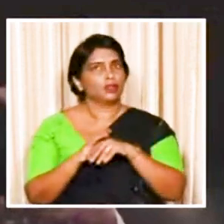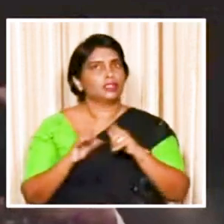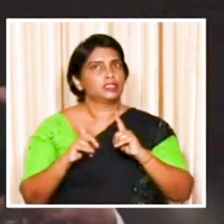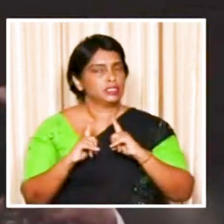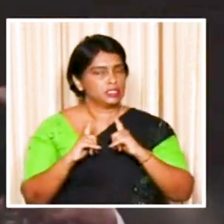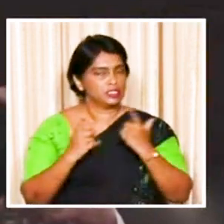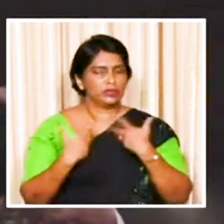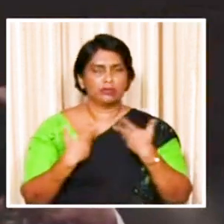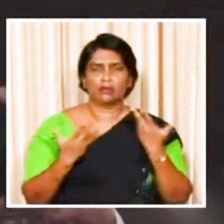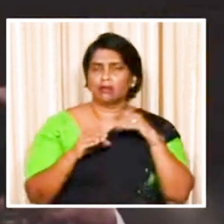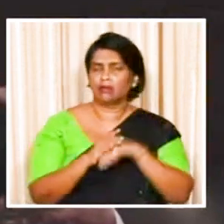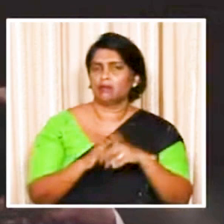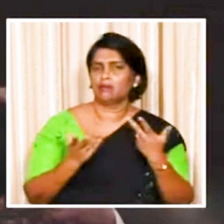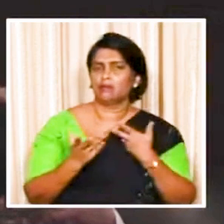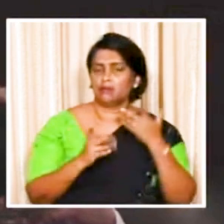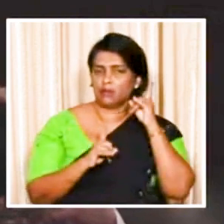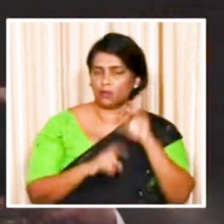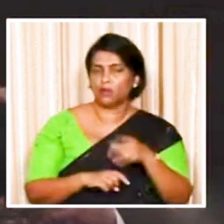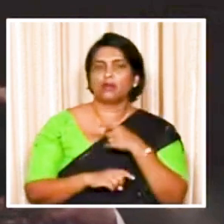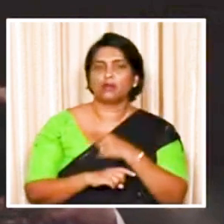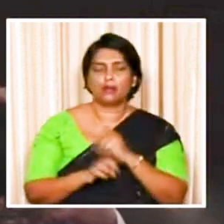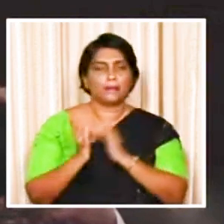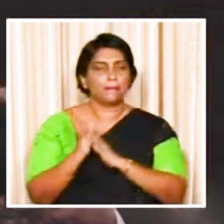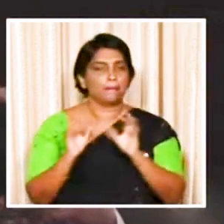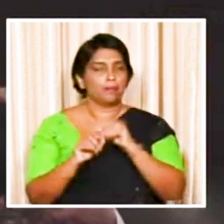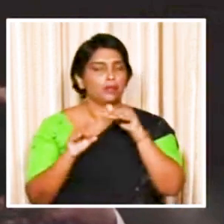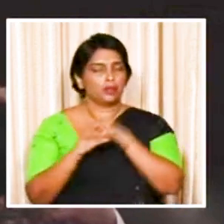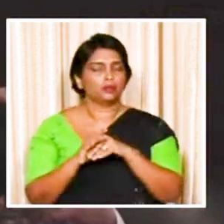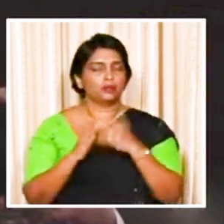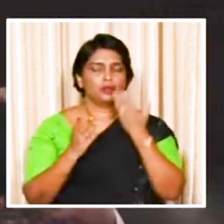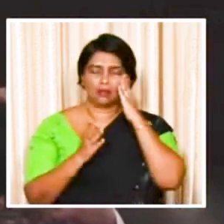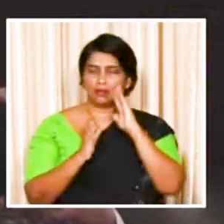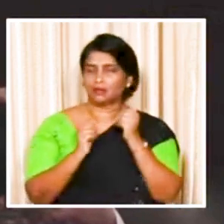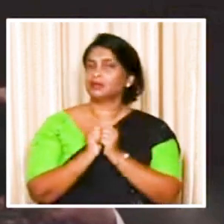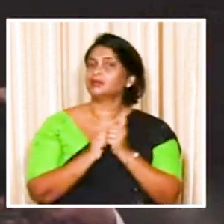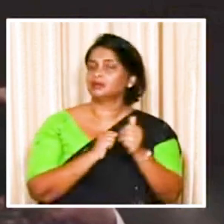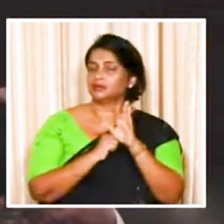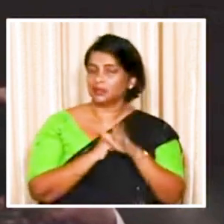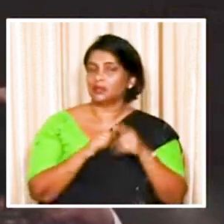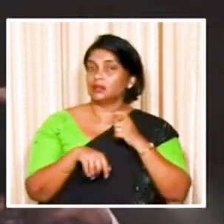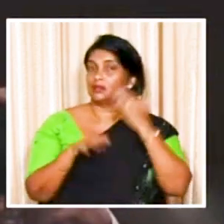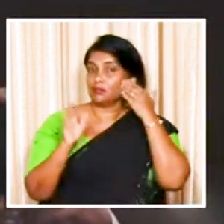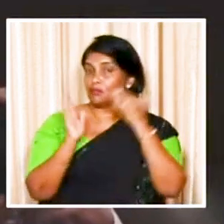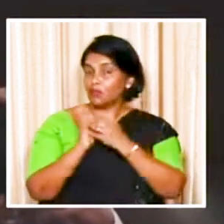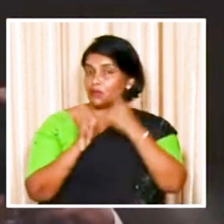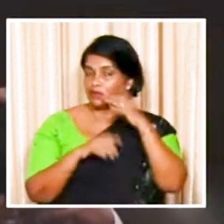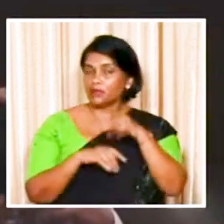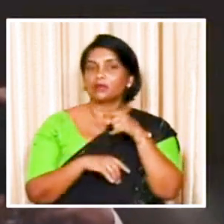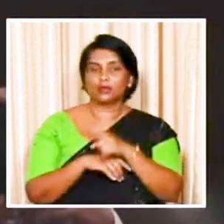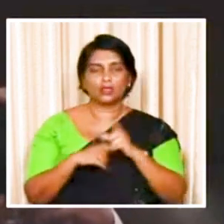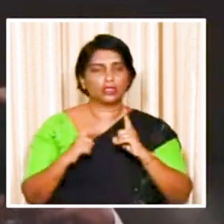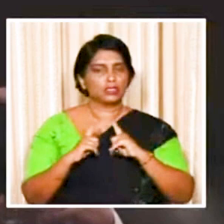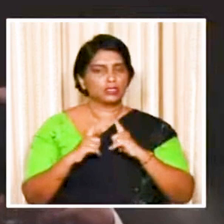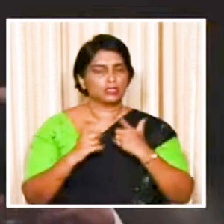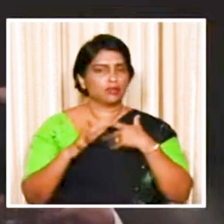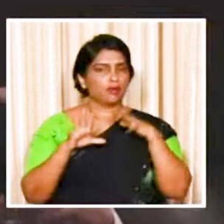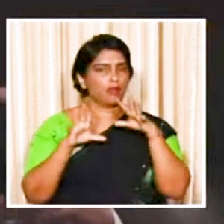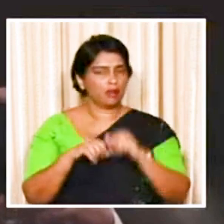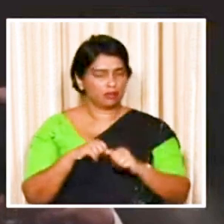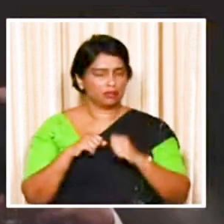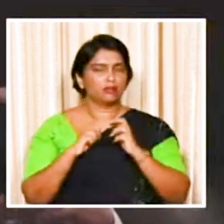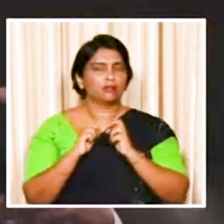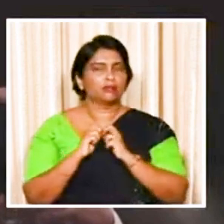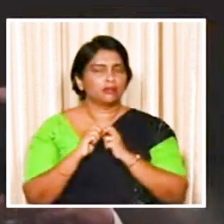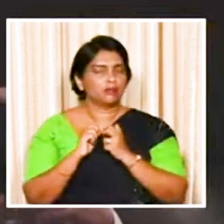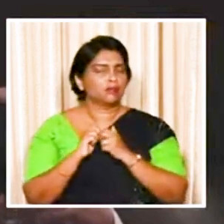காரணமாக அவர் இந்த மண்ணிலே வாழ முடியாதபடி தடுக்கப்பட்டிருக்கிறார். இதுதான் அங்கே இருக்கிற முக்கியமான பிரச்சனை. ஆகவே தயவு செய்து இந்த உயர்ந்த சபையினூடாக